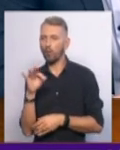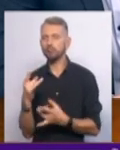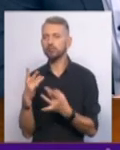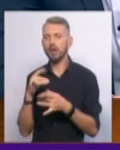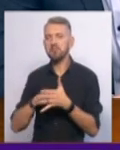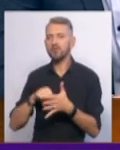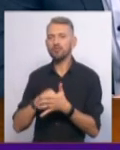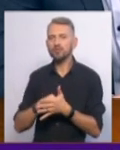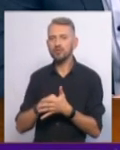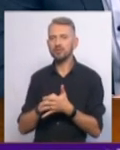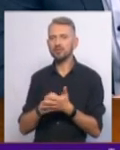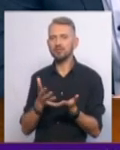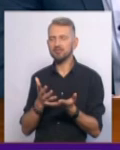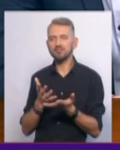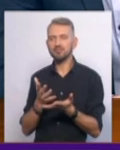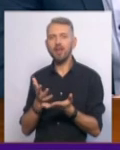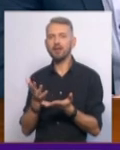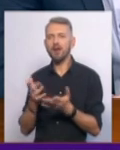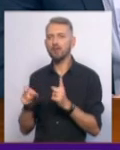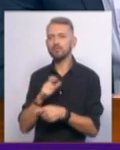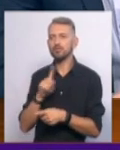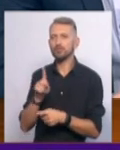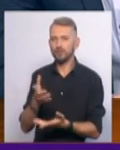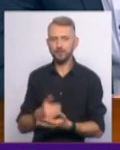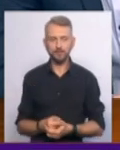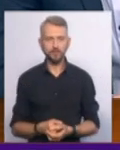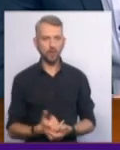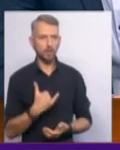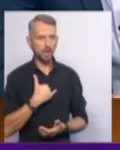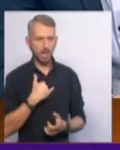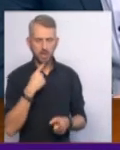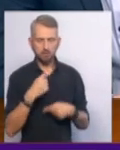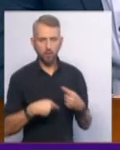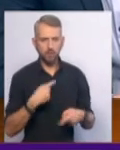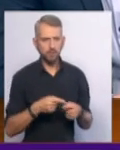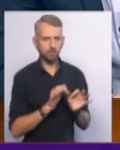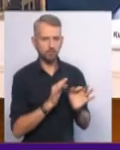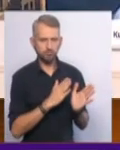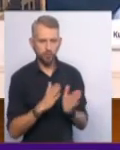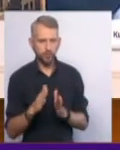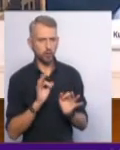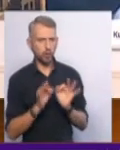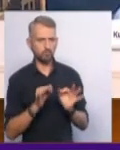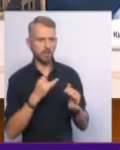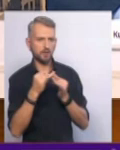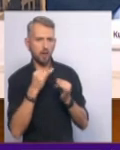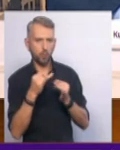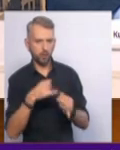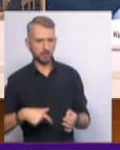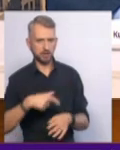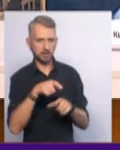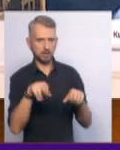звернення і чи є вже якась реакція від департаменту? Прошу. У нас постійний нормальний діалог з департаментом охорони здоров'я.